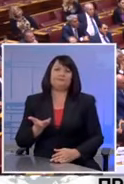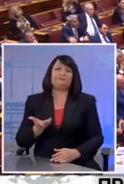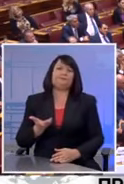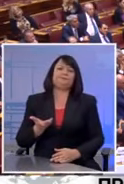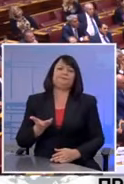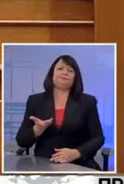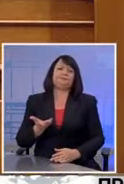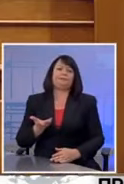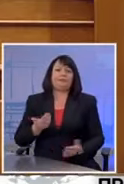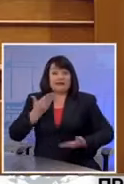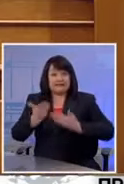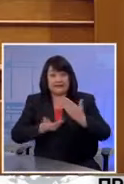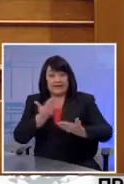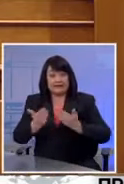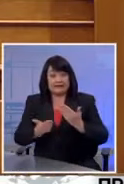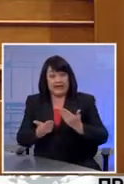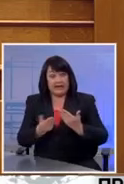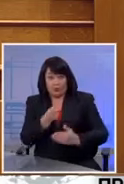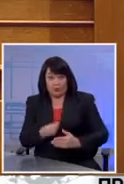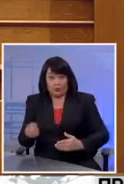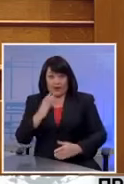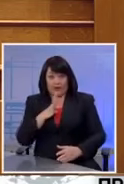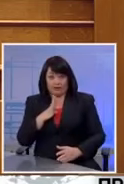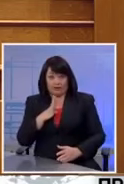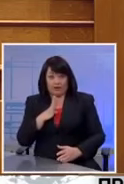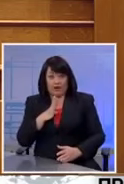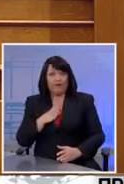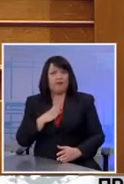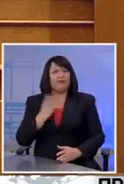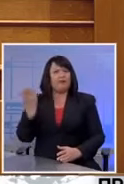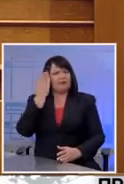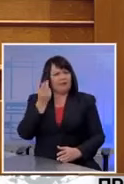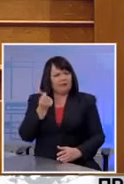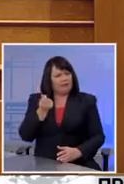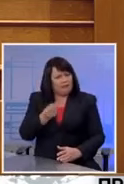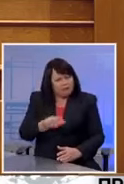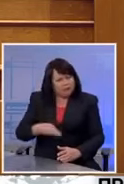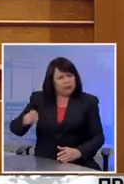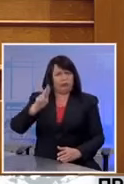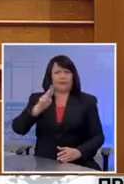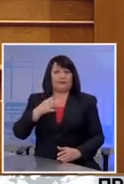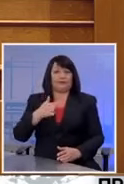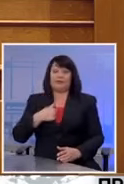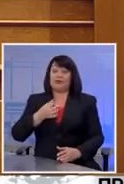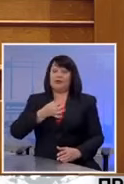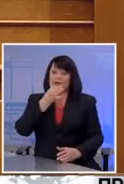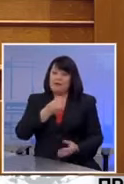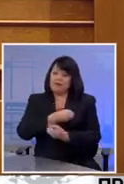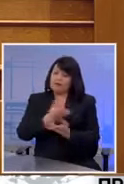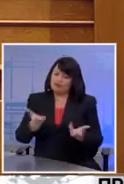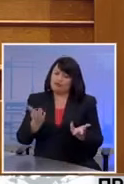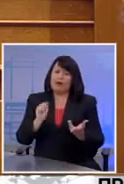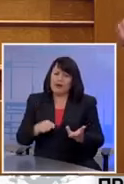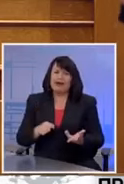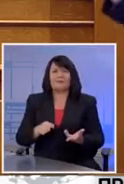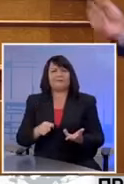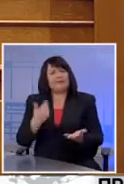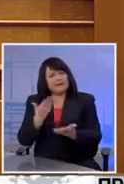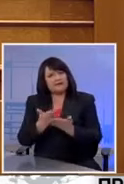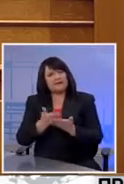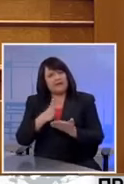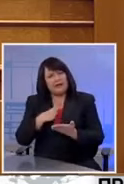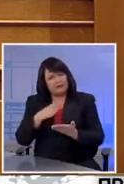τίμημα. Μάλιστα. Εγώ σας είπα ότι ο περιορισμός της ζήτησης δημιουργεί της προσφοράς, τη ζήτηση θα το δείτε